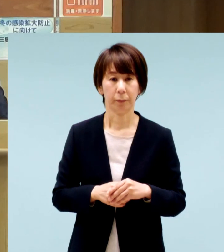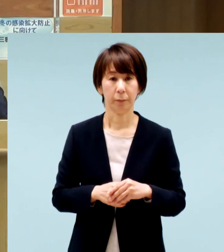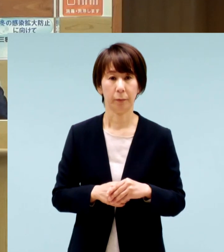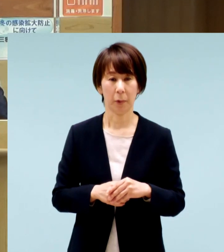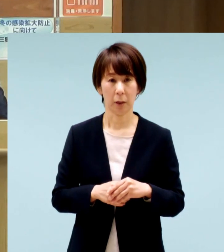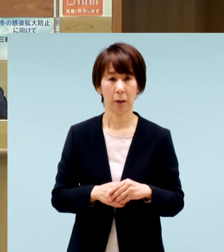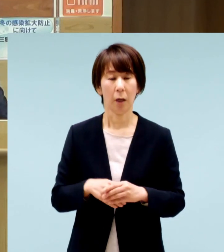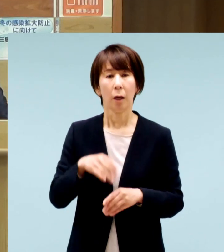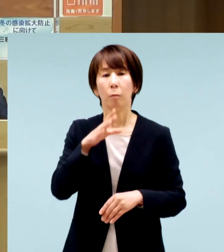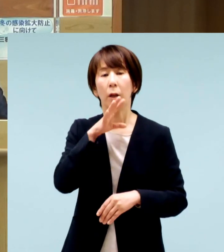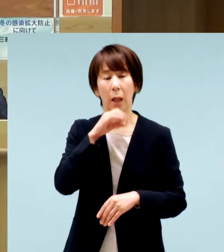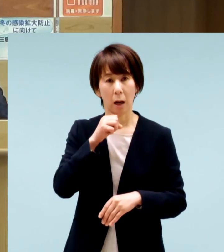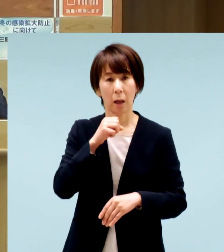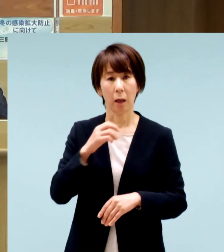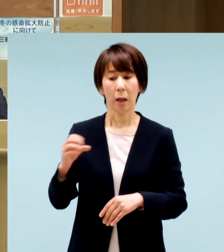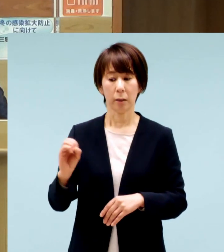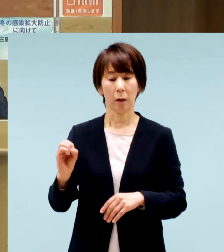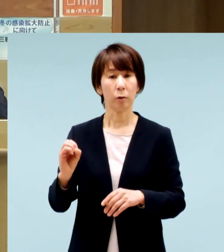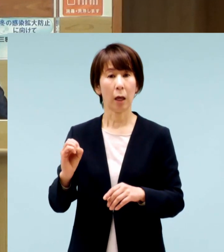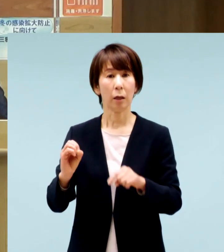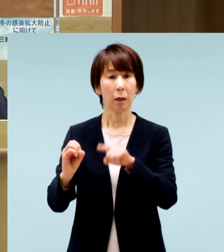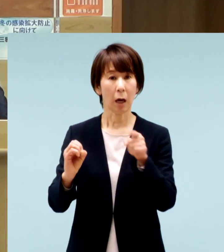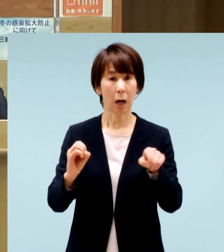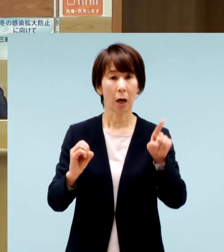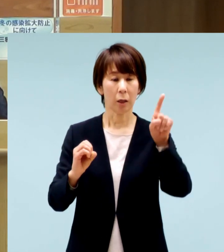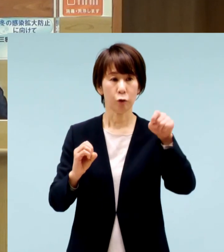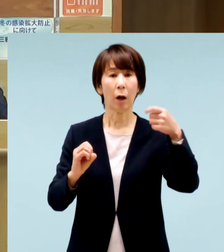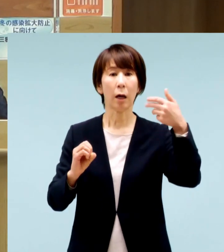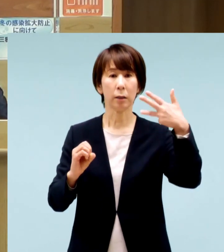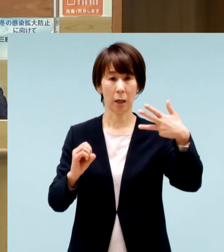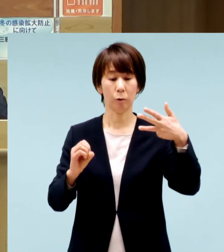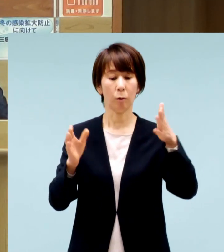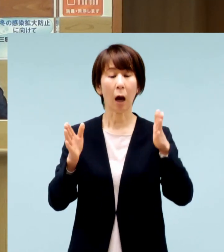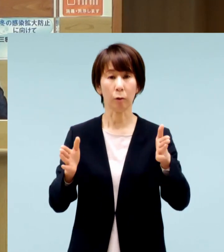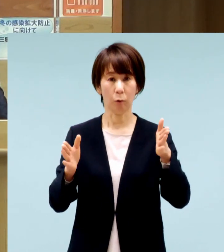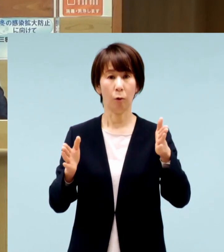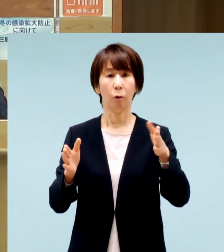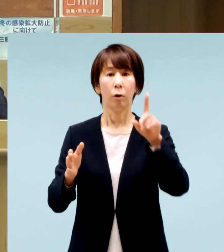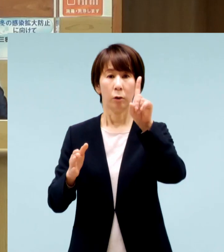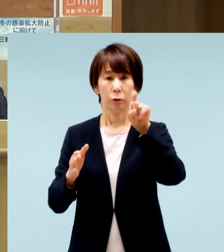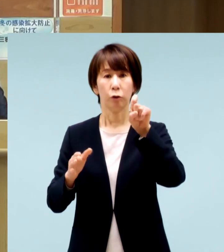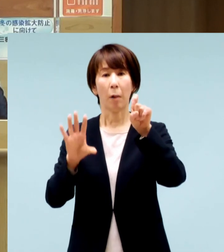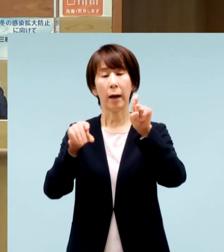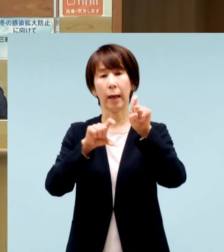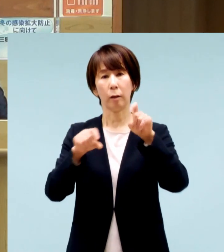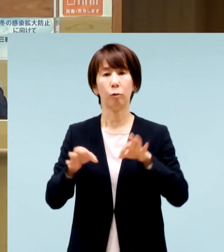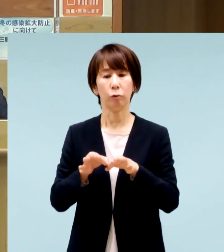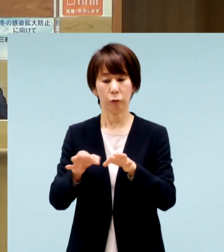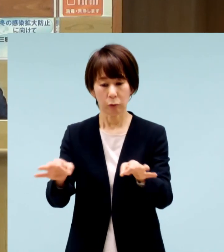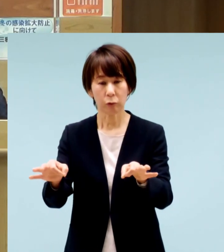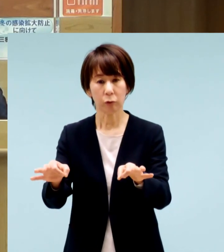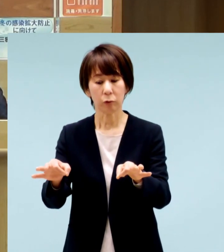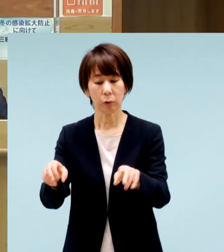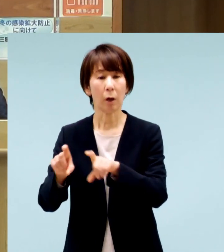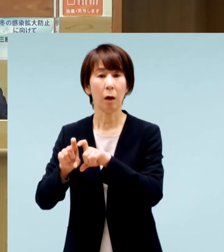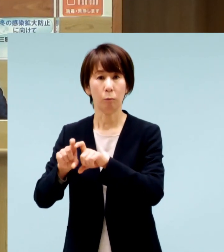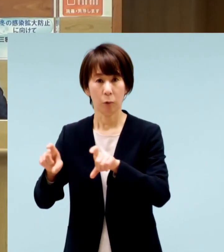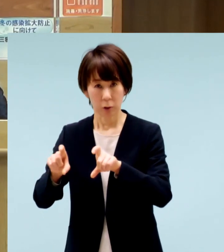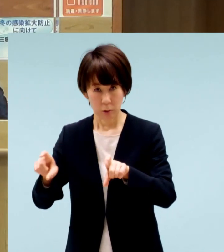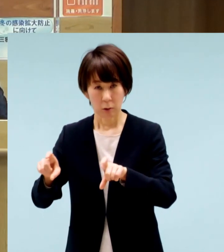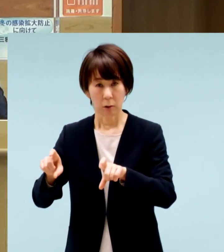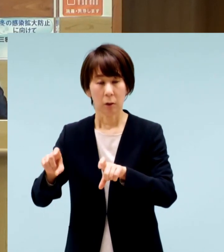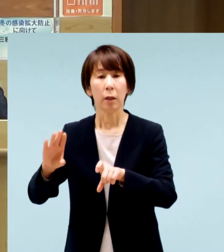以下の0歳から18歳までの10万円給付もそうなんですけども、やはりこのコロナの状況によ